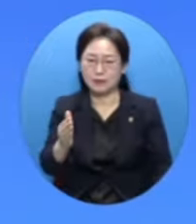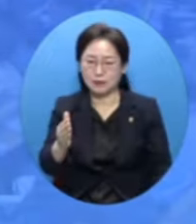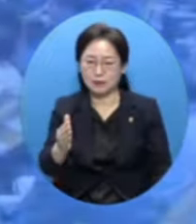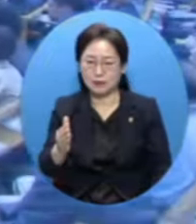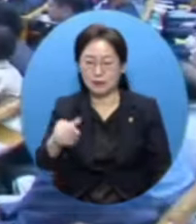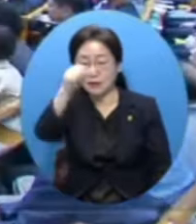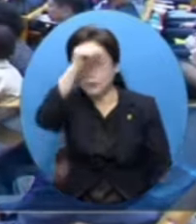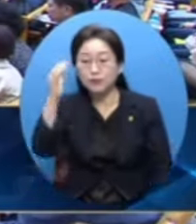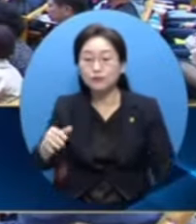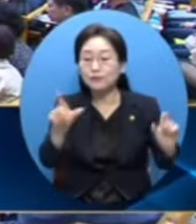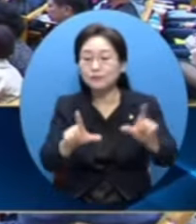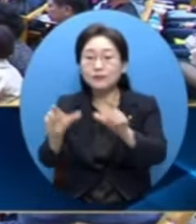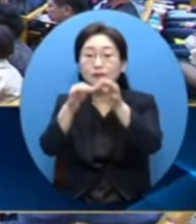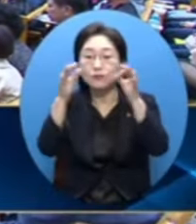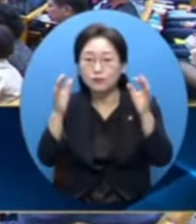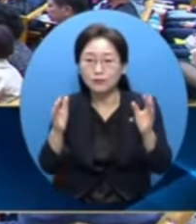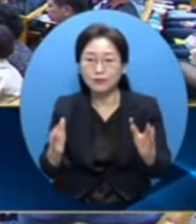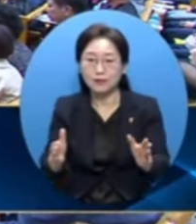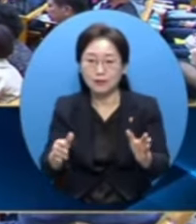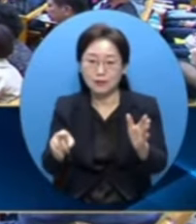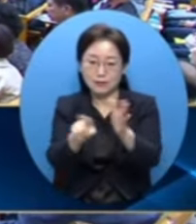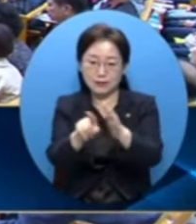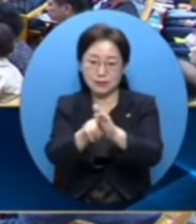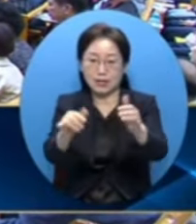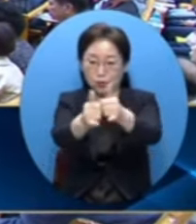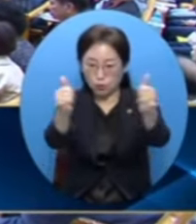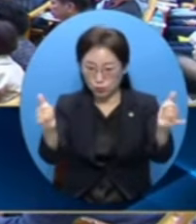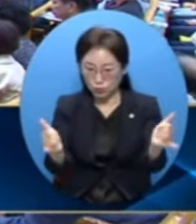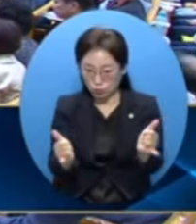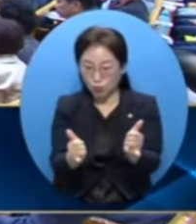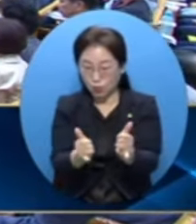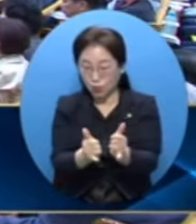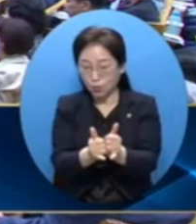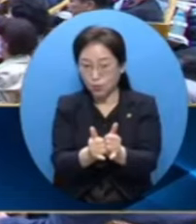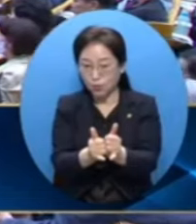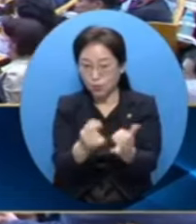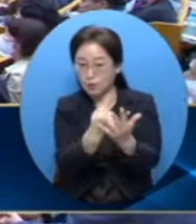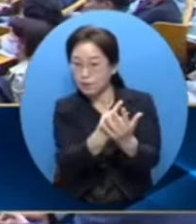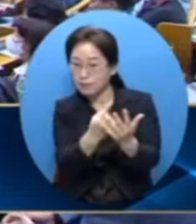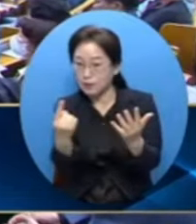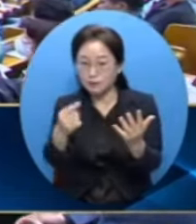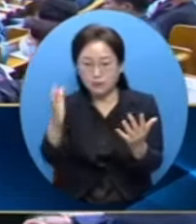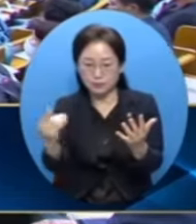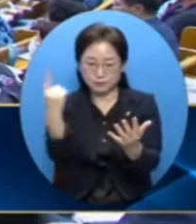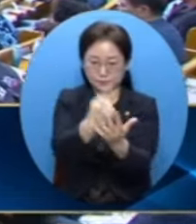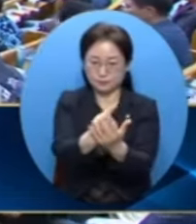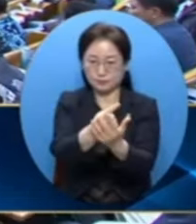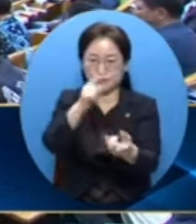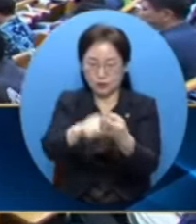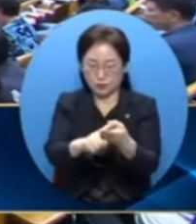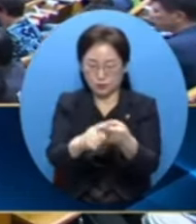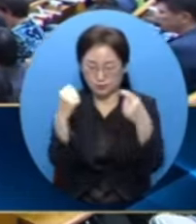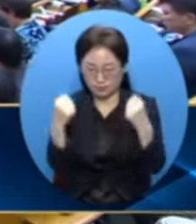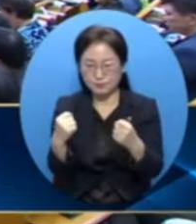한평생 살아간 동안에 이 신앙의 공동체에서 우리의 자리를 지켜야 되는 것입니다.